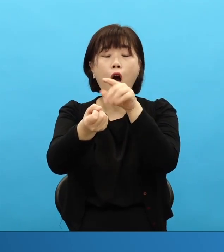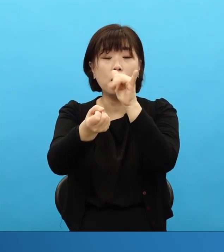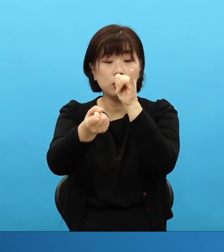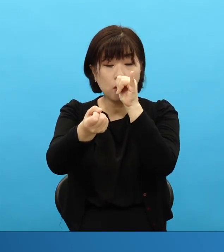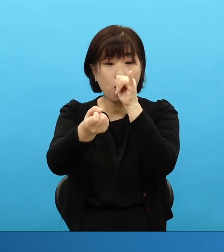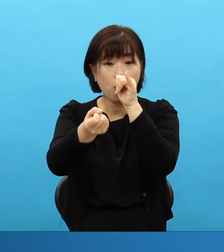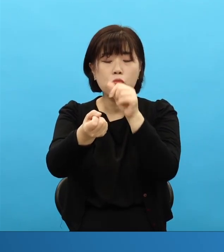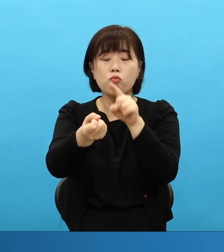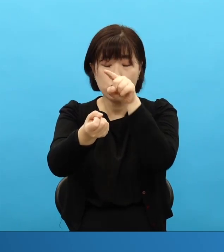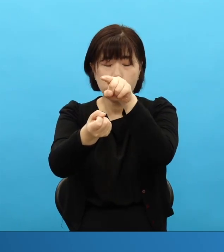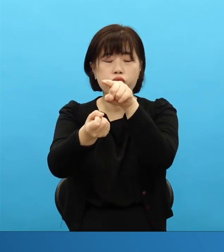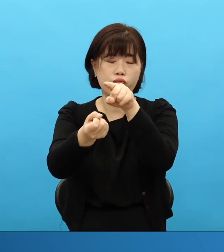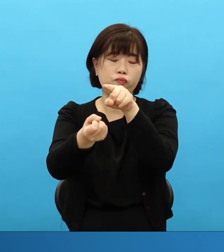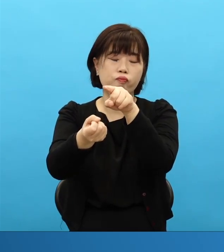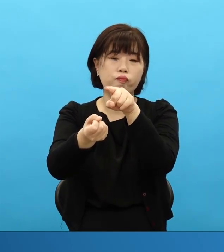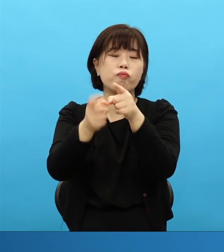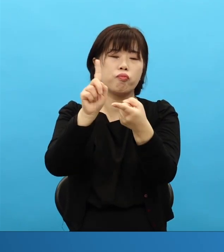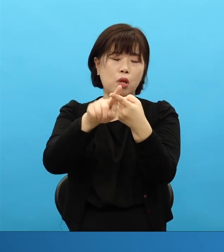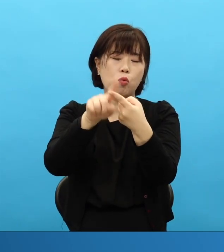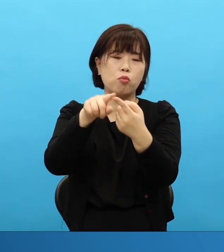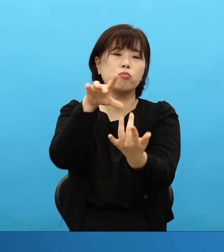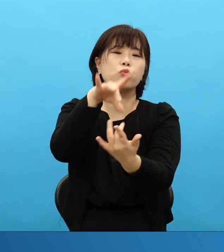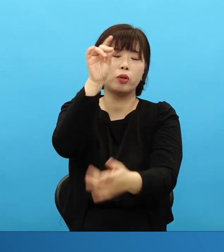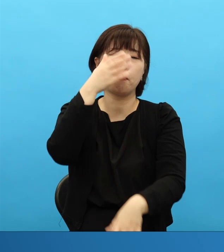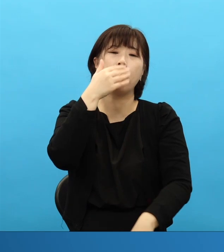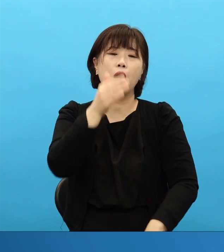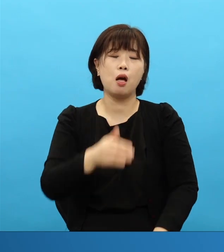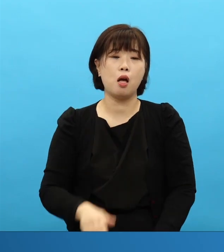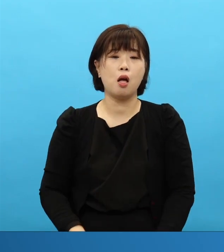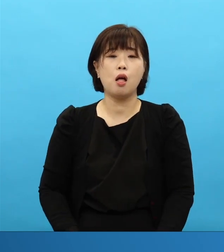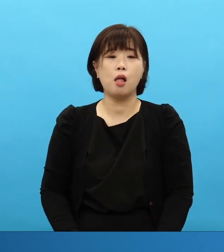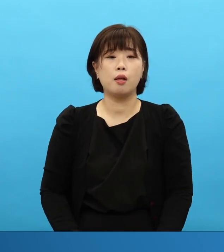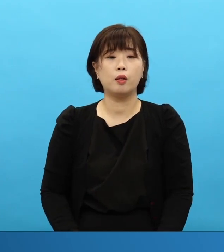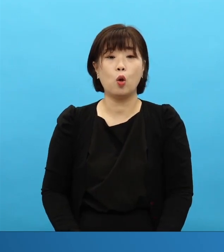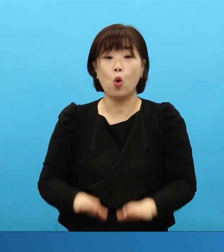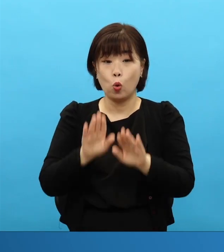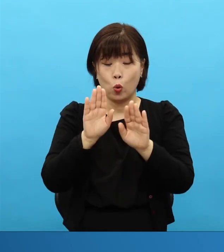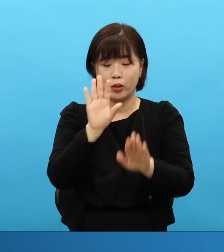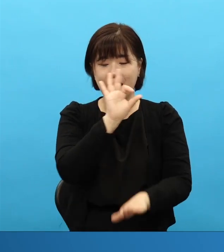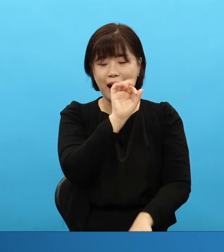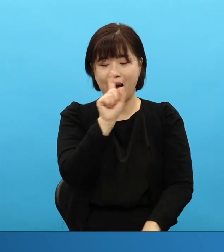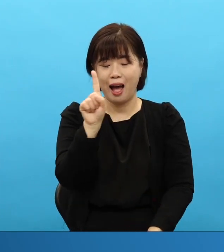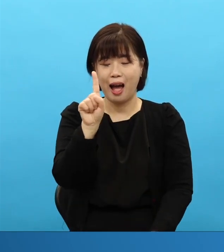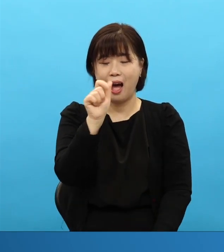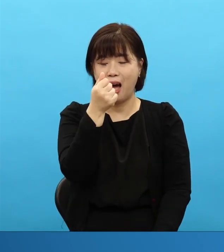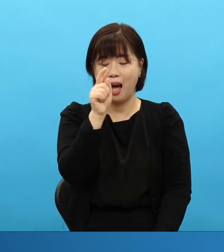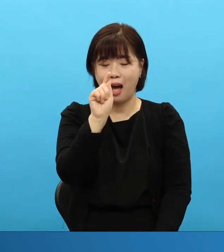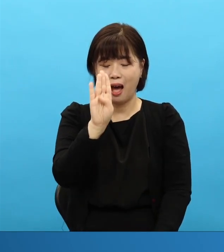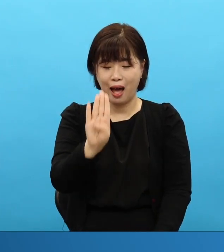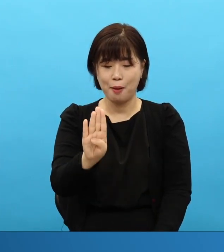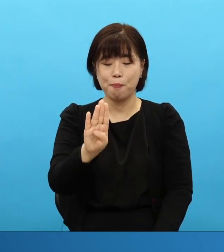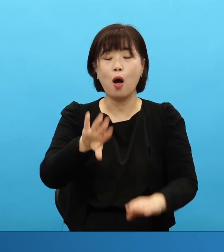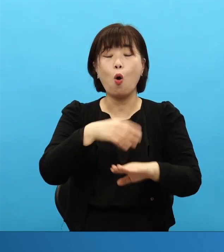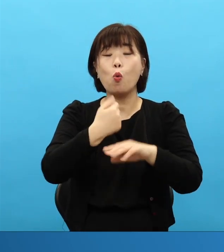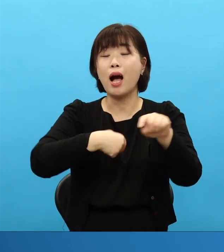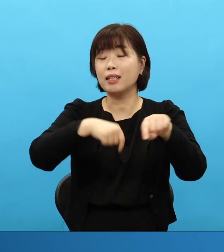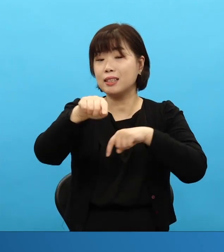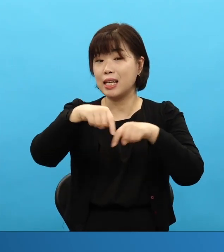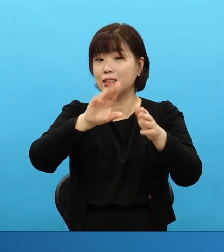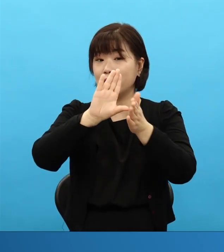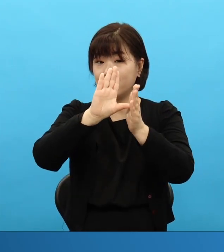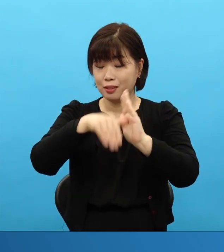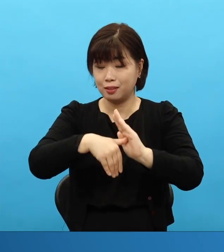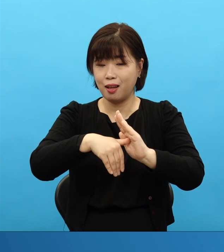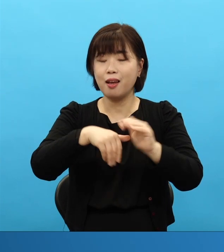do is choose that. 오늘 아합 왕 시대의 선택을 한번 보겠습니다. And we will see the choice that was made in the age of